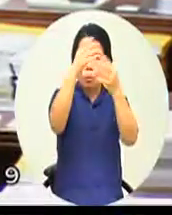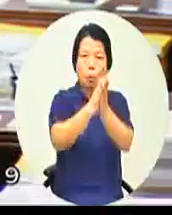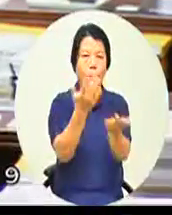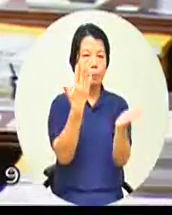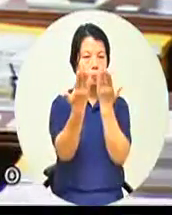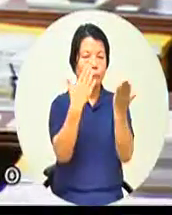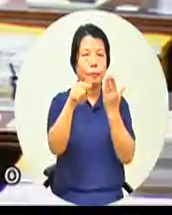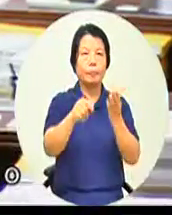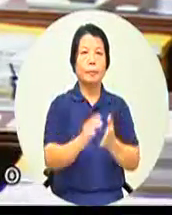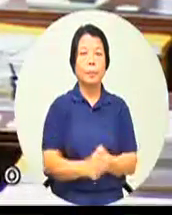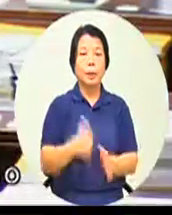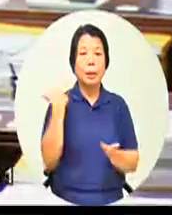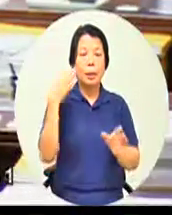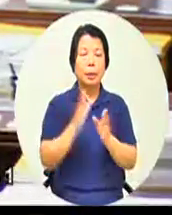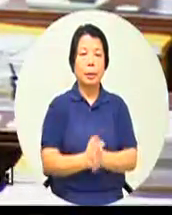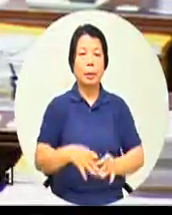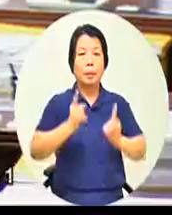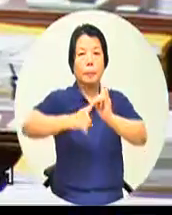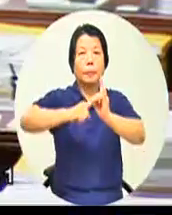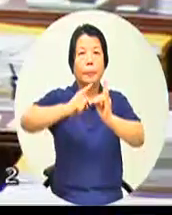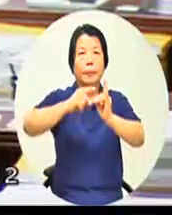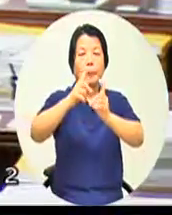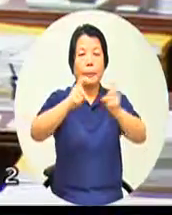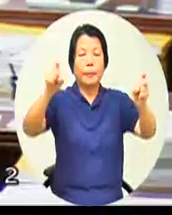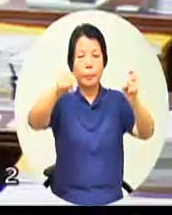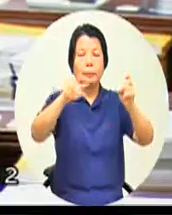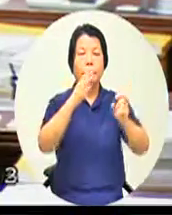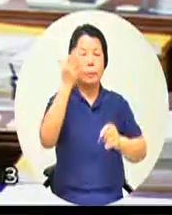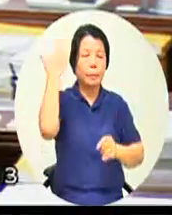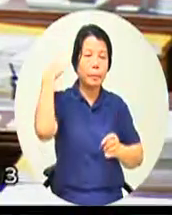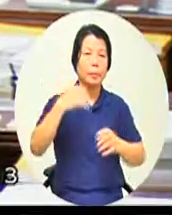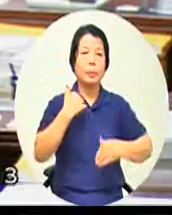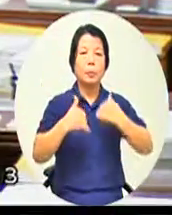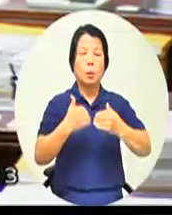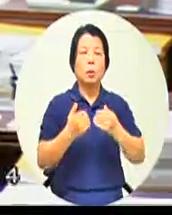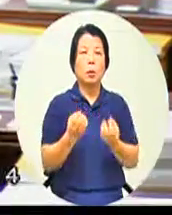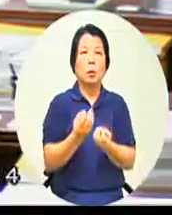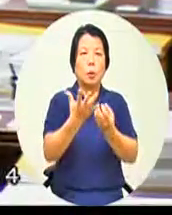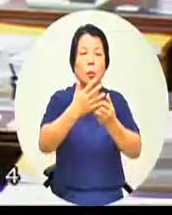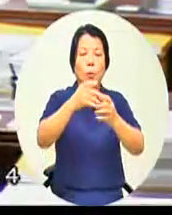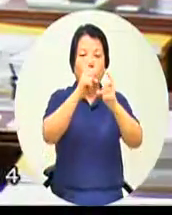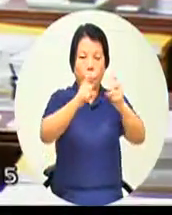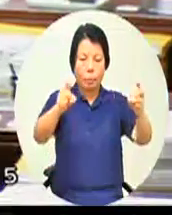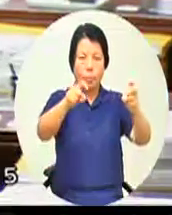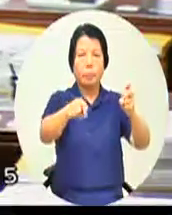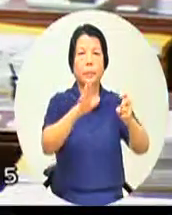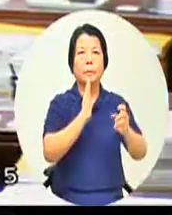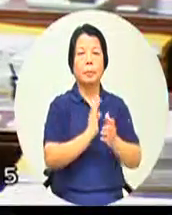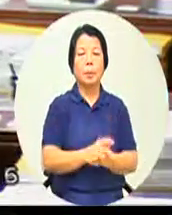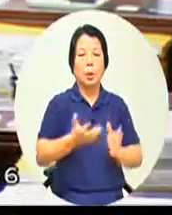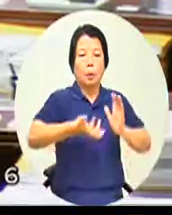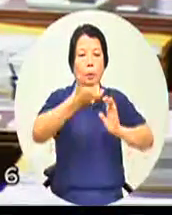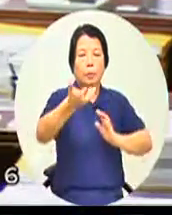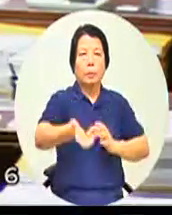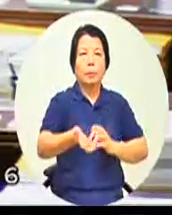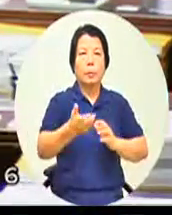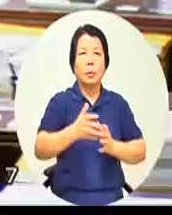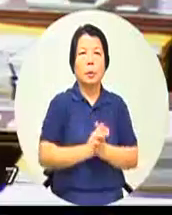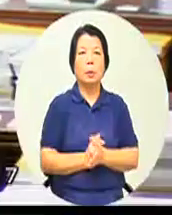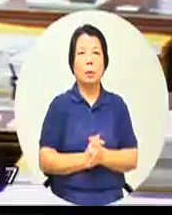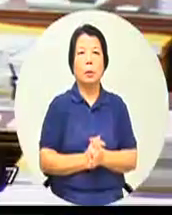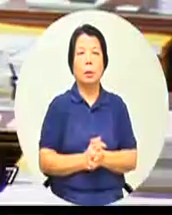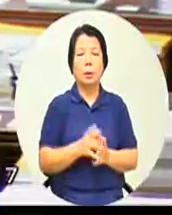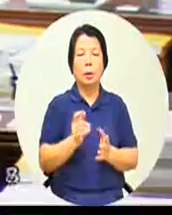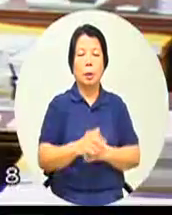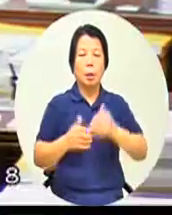音亭呢，其实就当时的兴隆寺。其实这个兴隆寺哈，后来就是搬到就是兴隆进士，就